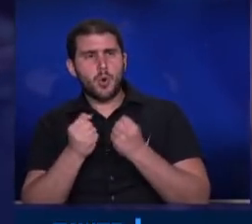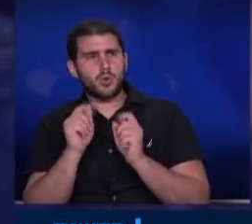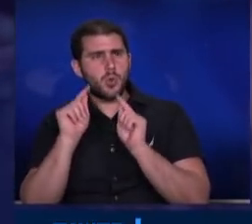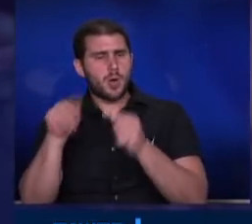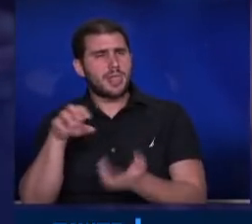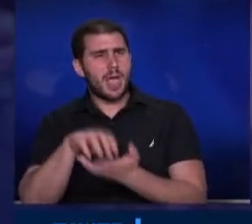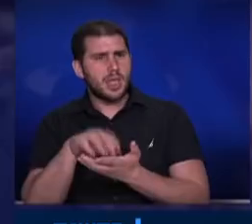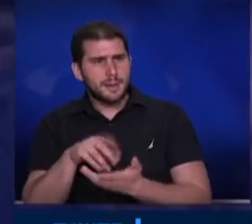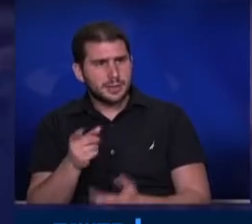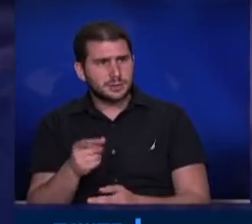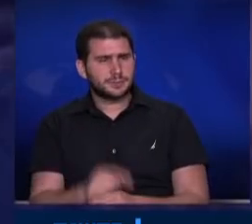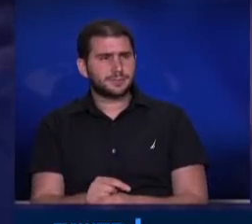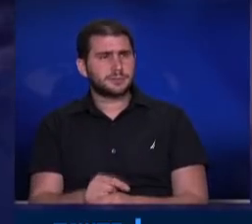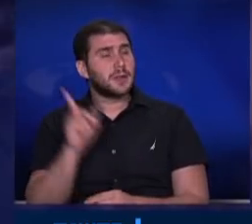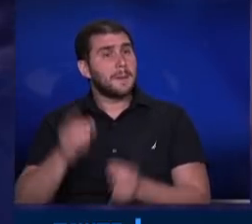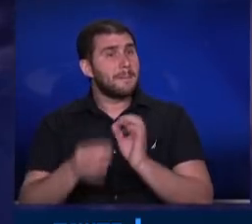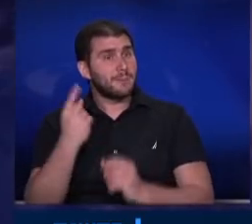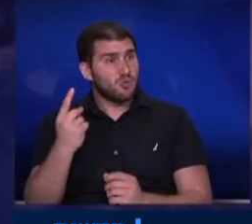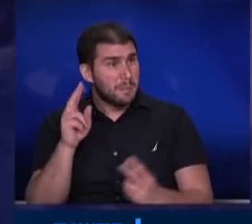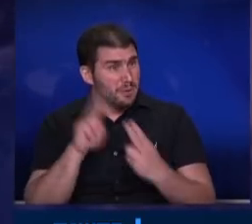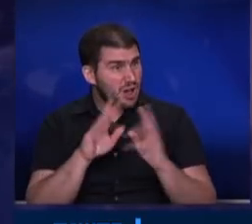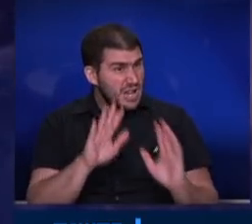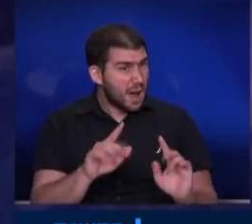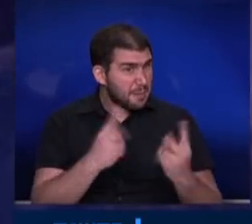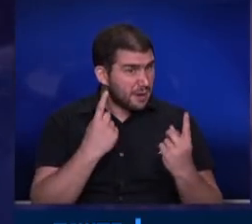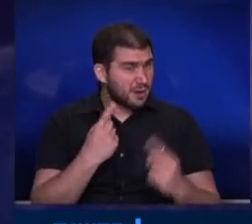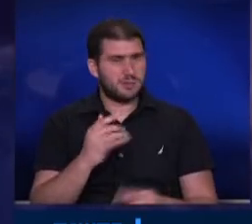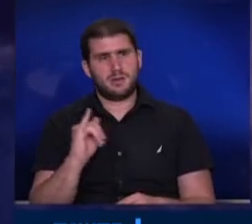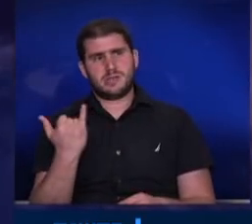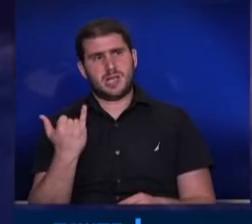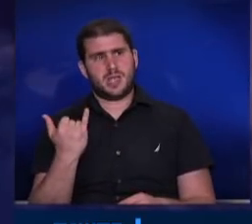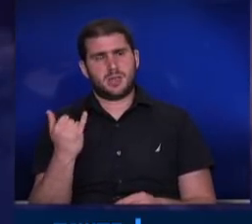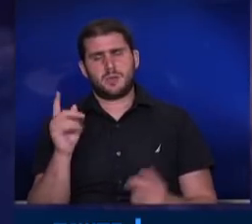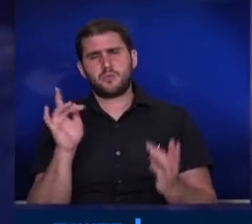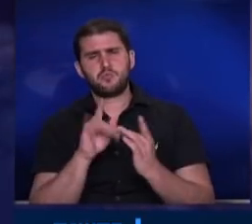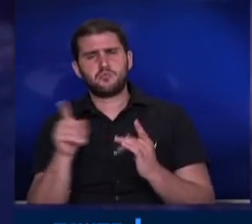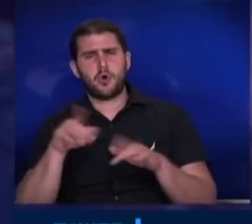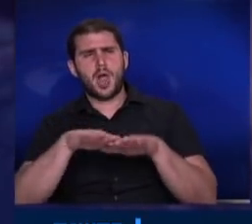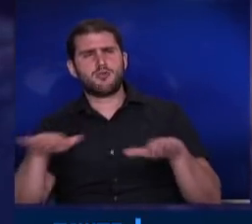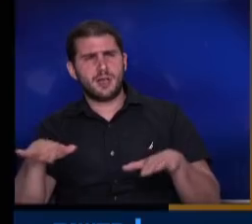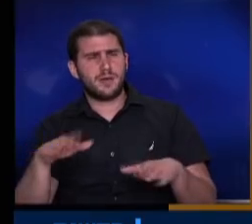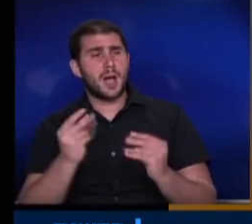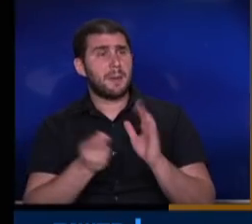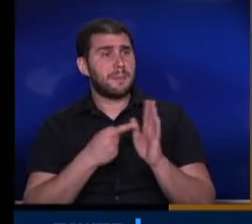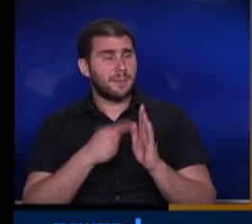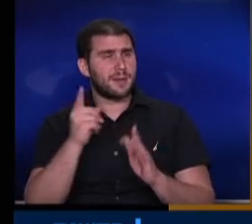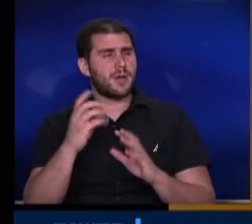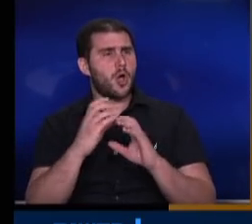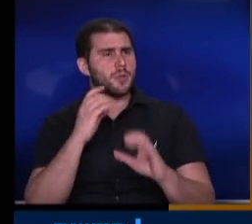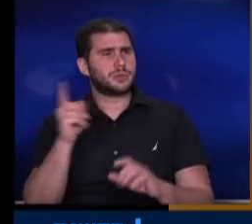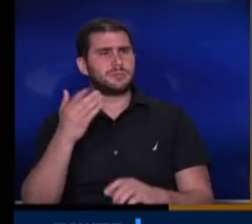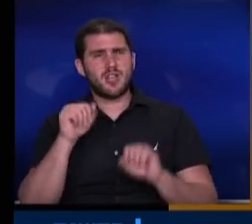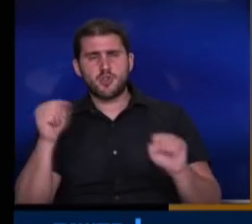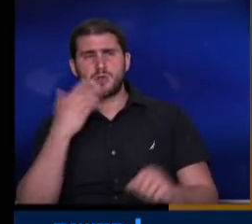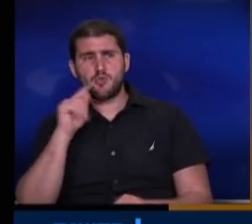לתחנה המרכזית. ככה בבית משפט פגשה אותך? כן, בול השנר. פעמים רבות עלה באוטובוס מאשקלון